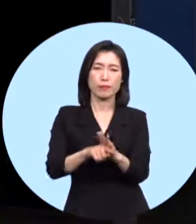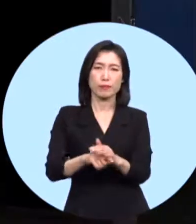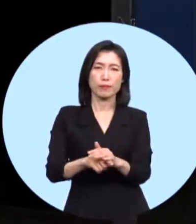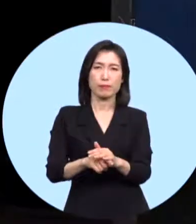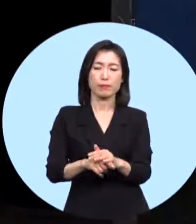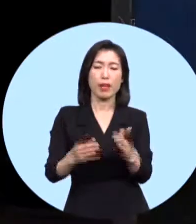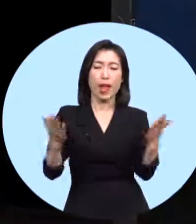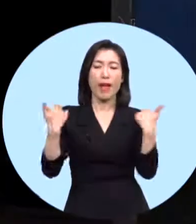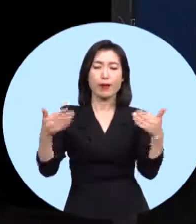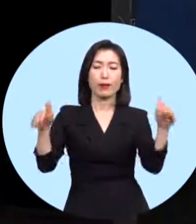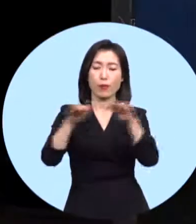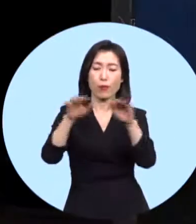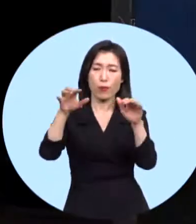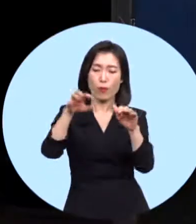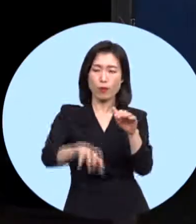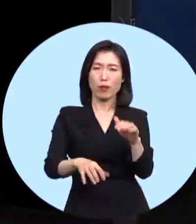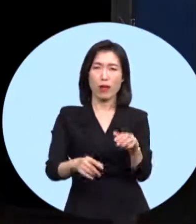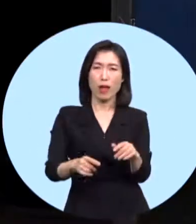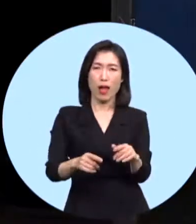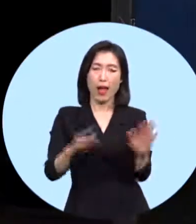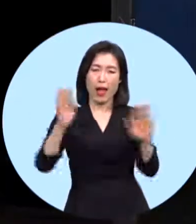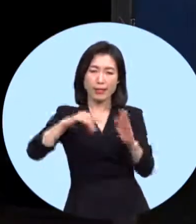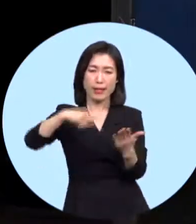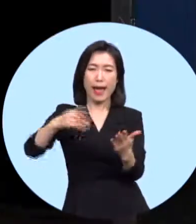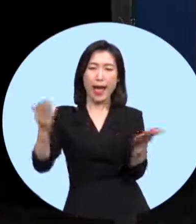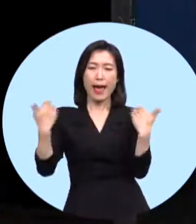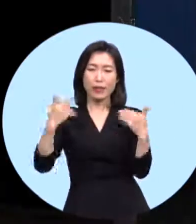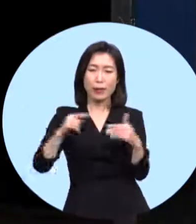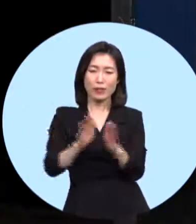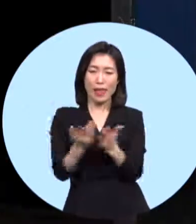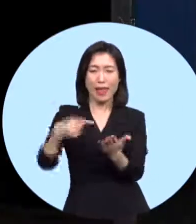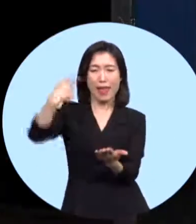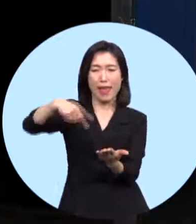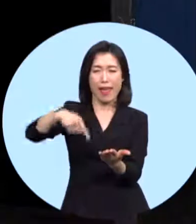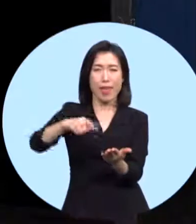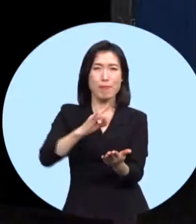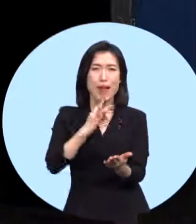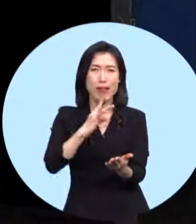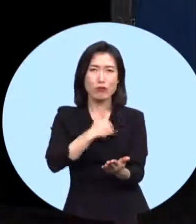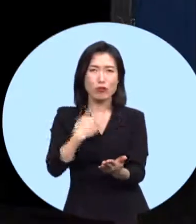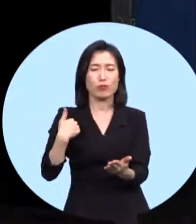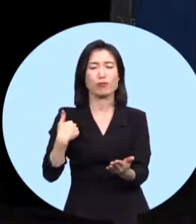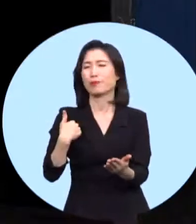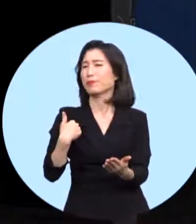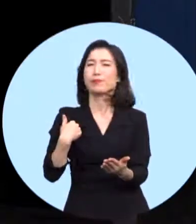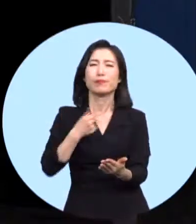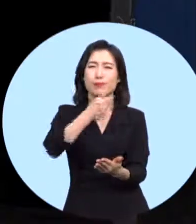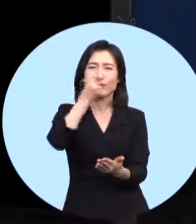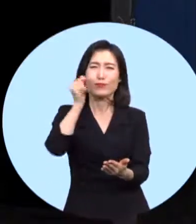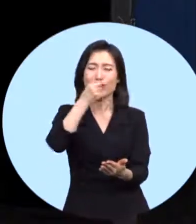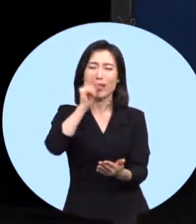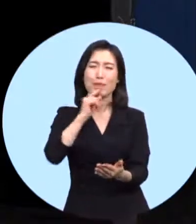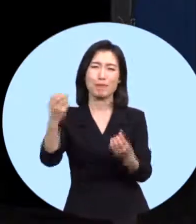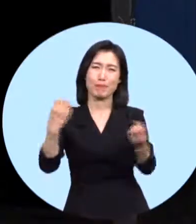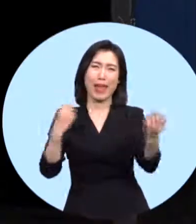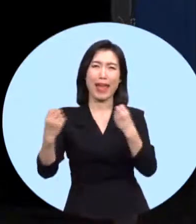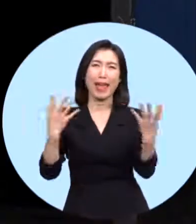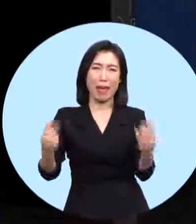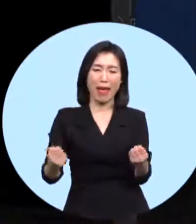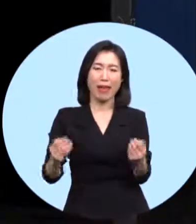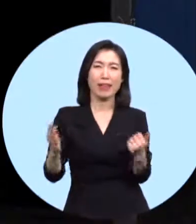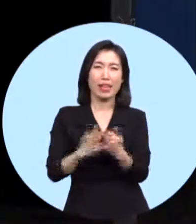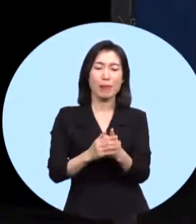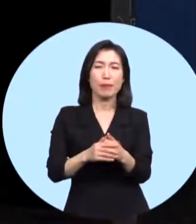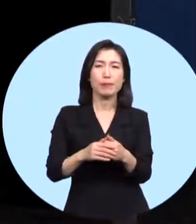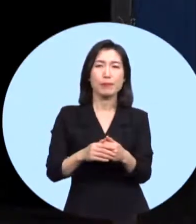학생들에게 학교 교육만으로는 부족하다라고 하는 것이 많은 분들의 지적이었고, 일반 자치,